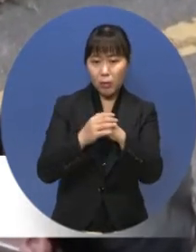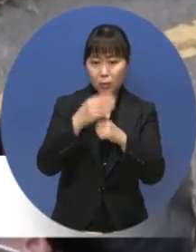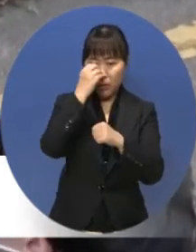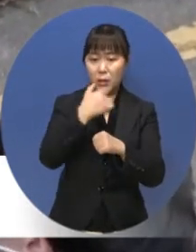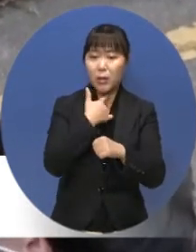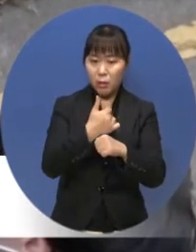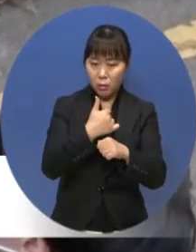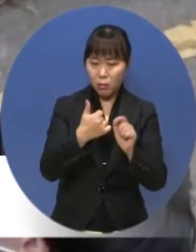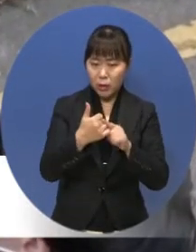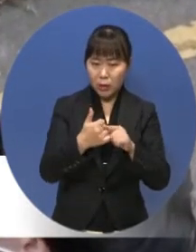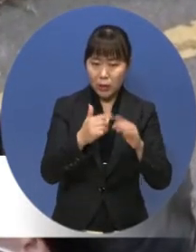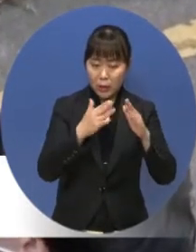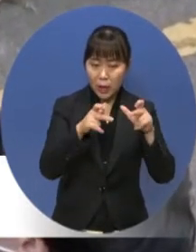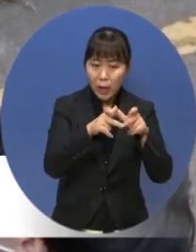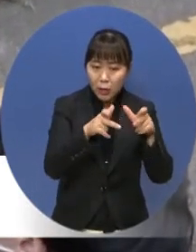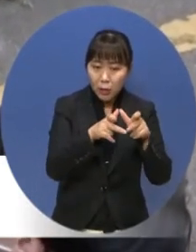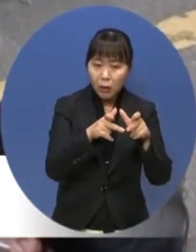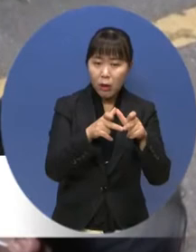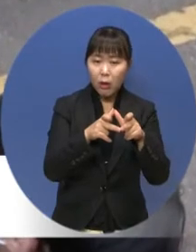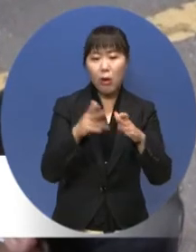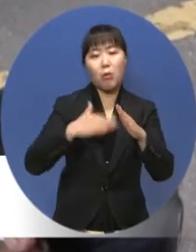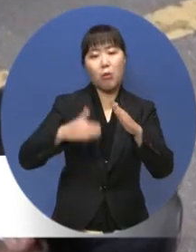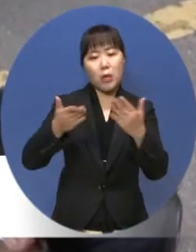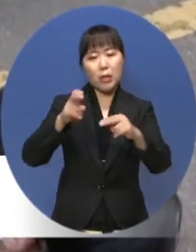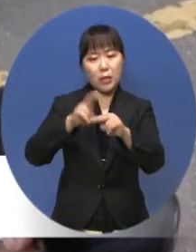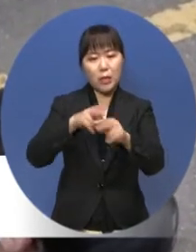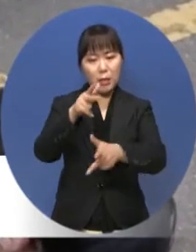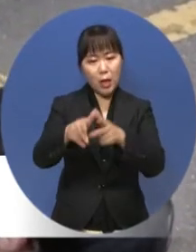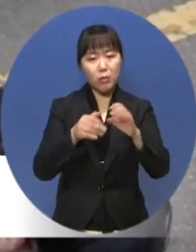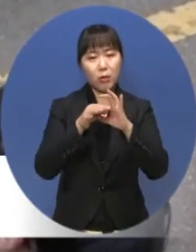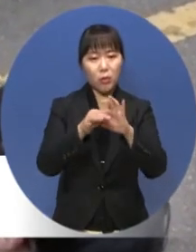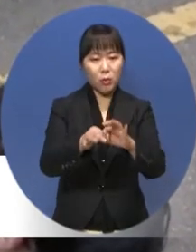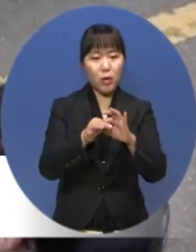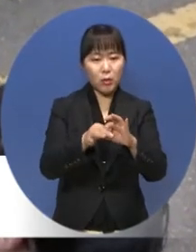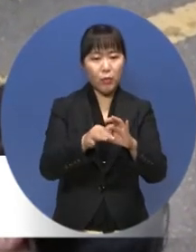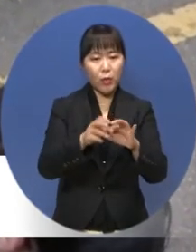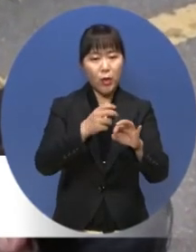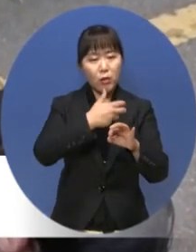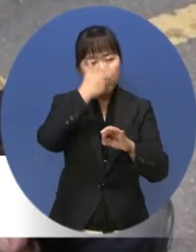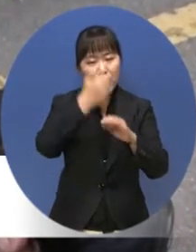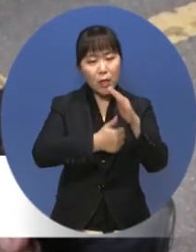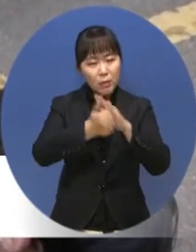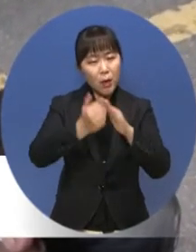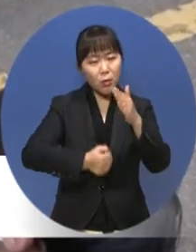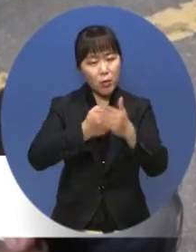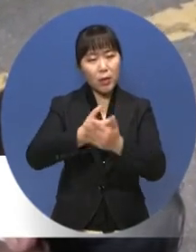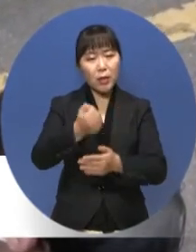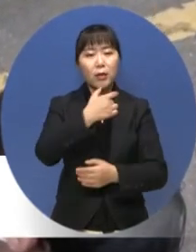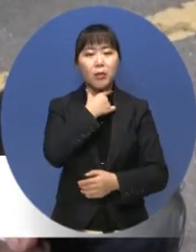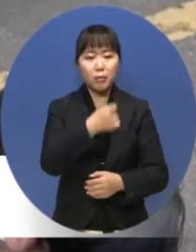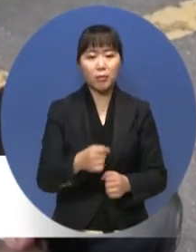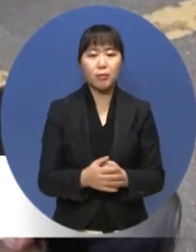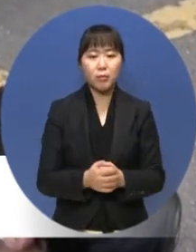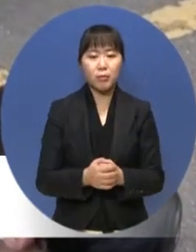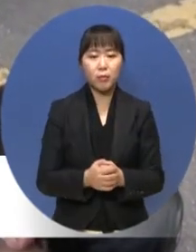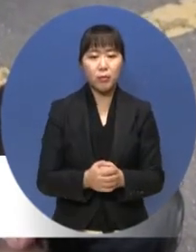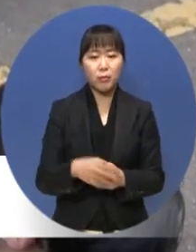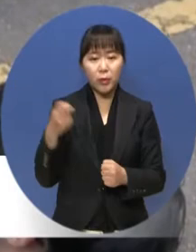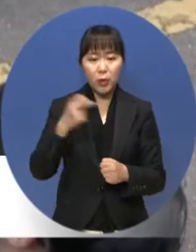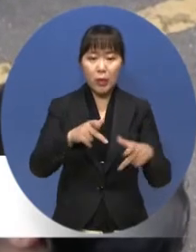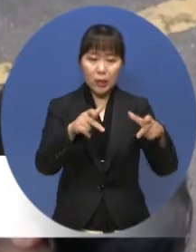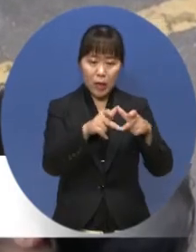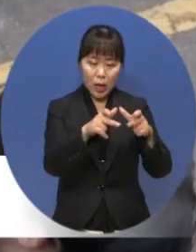봤던 장애인들에게 공공일자리 사업을 통하여 꿈과 희망과 용기를 얻었으면 좋겠습니다.